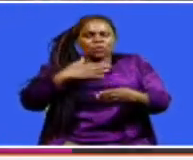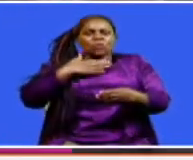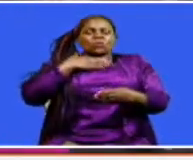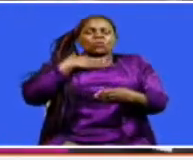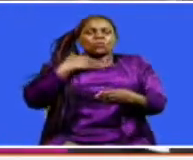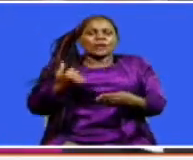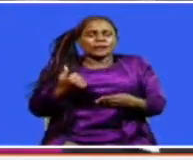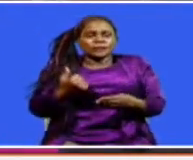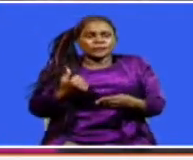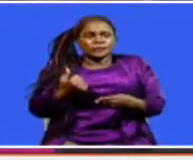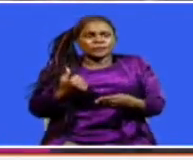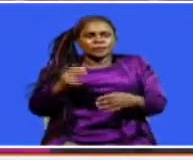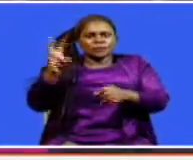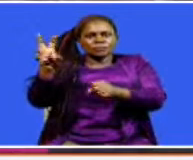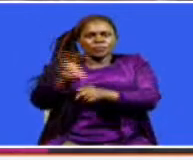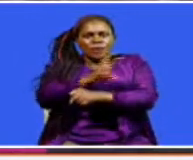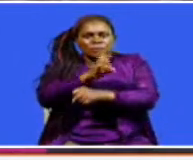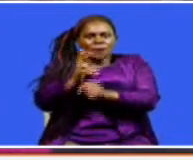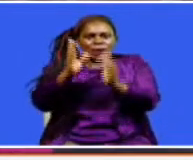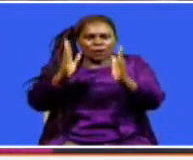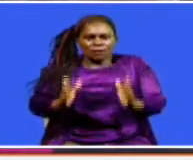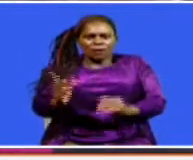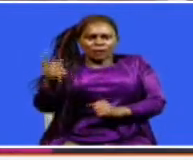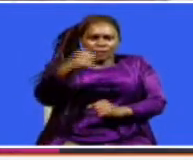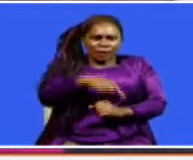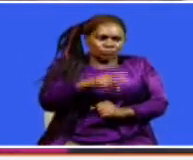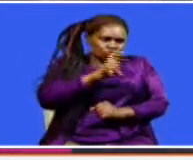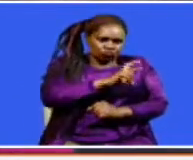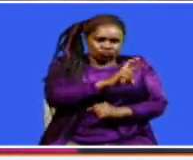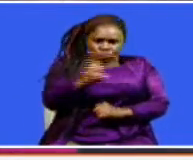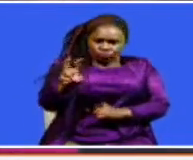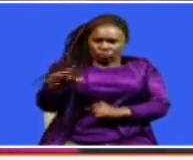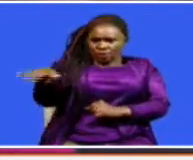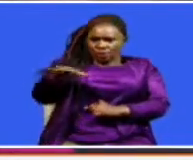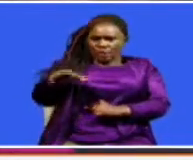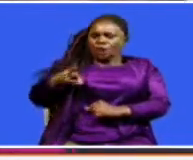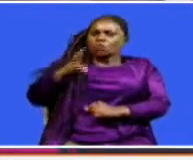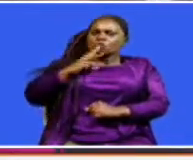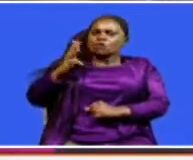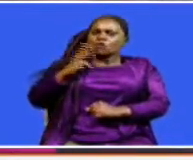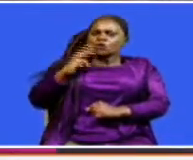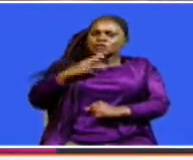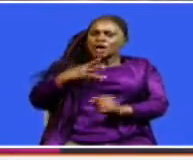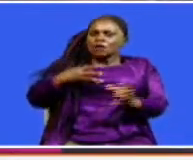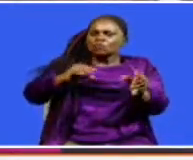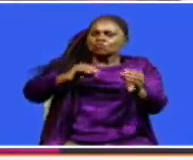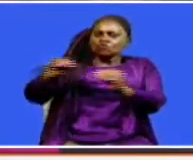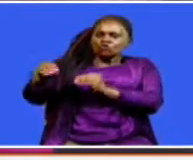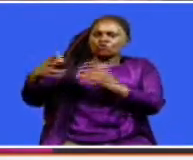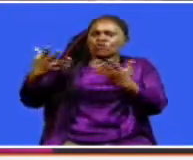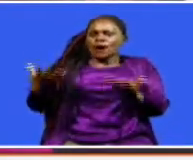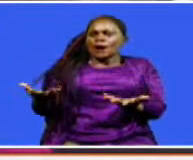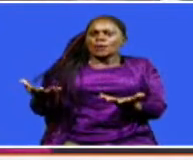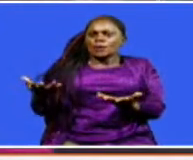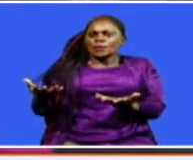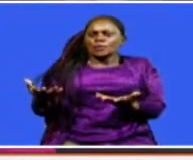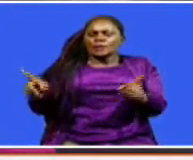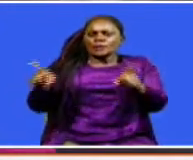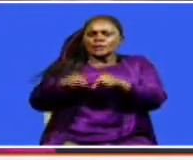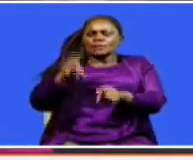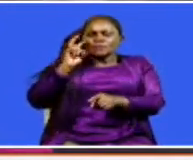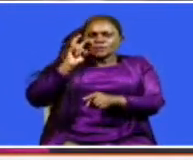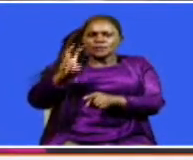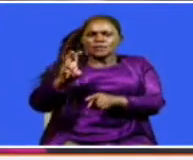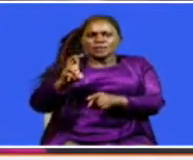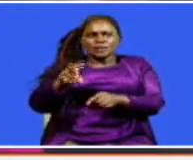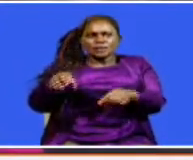tunataka surveyor akuje survey hii area, tuone maji naweza pelekwa aina gani, na tuone